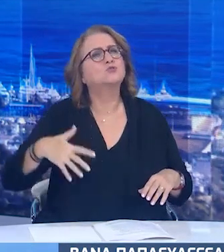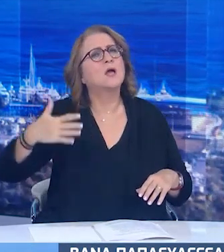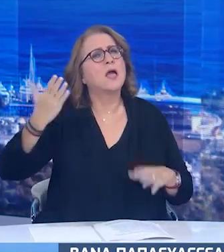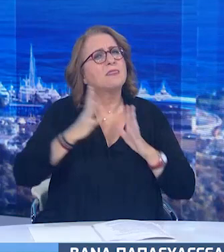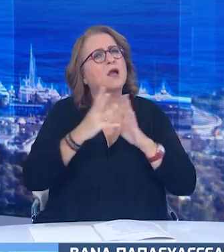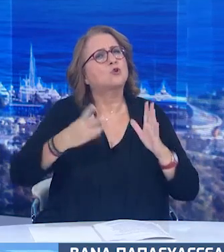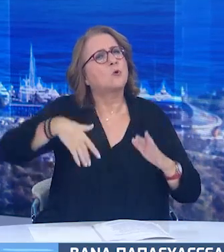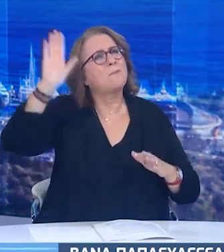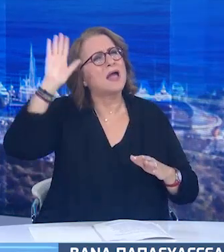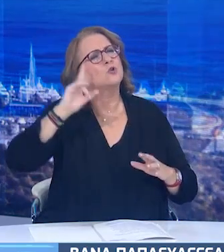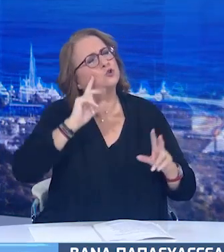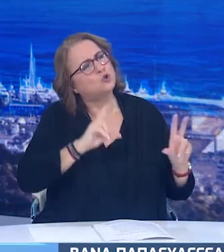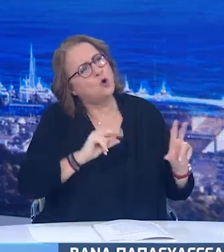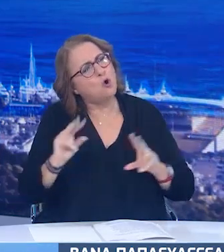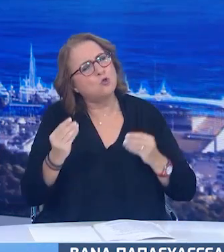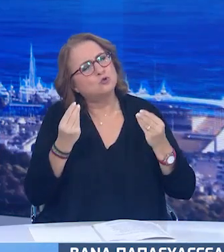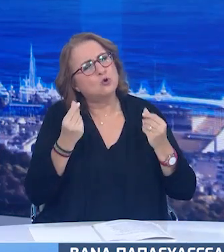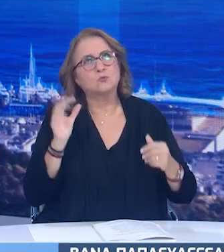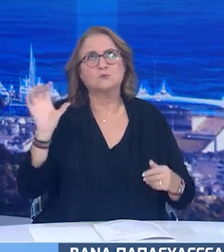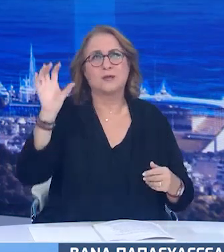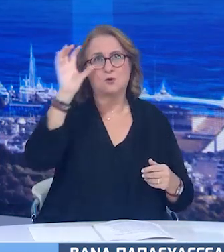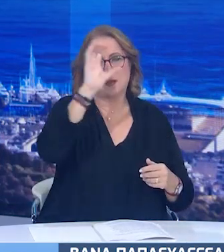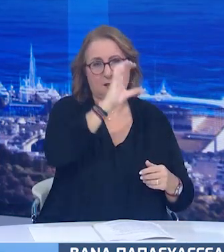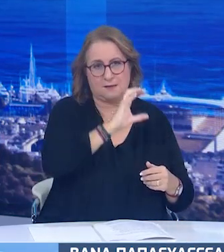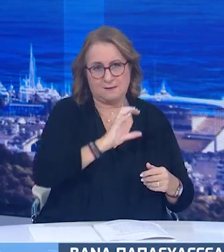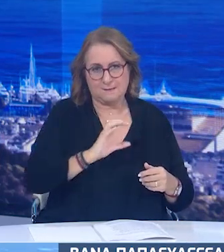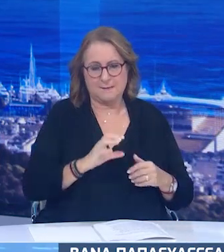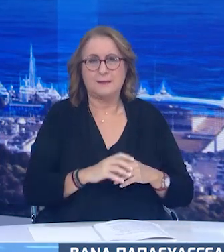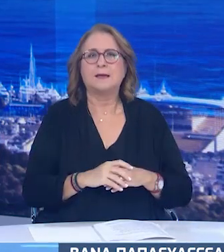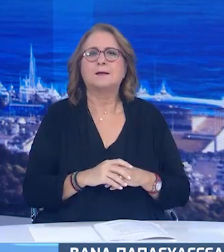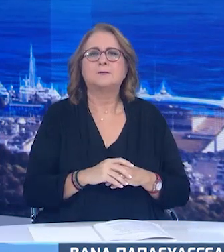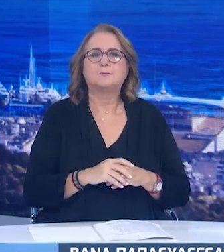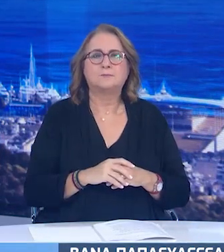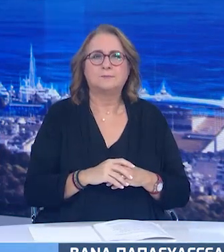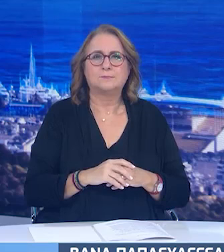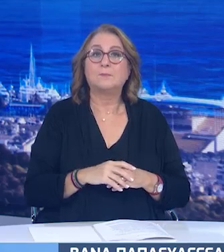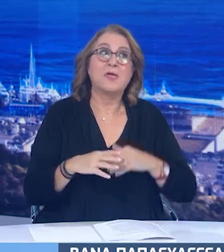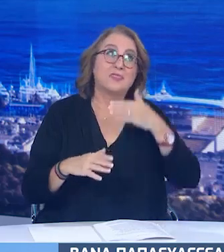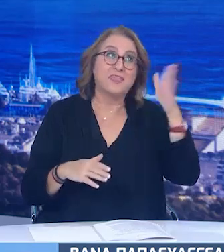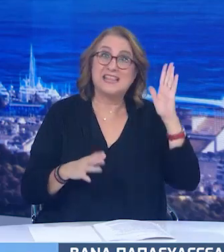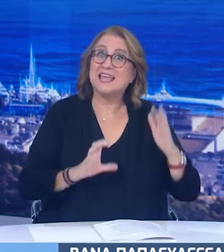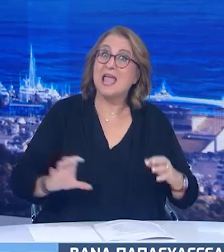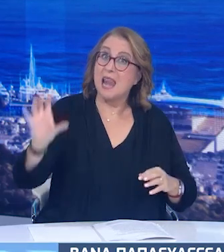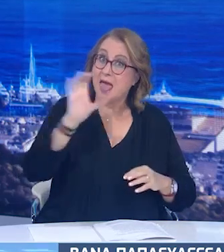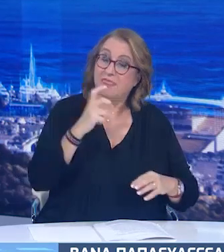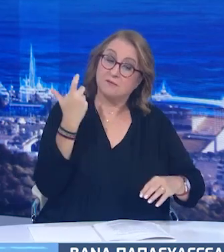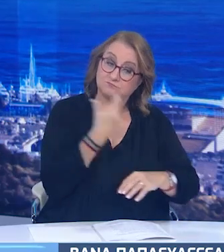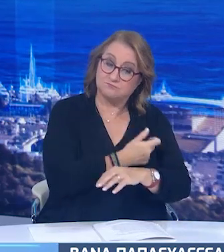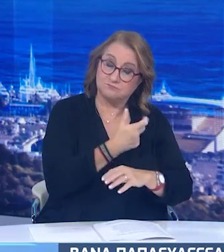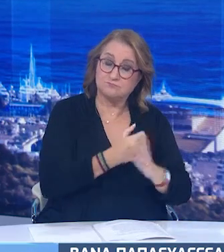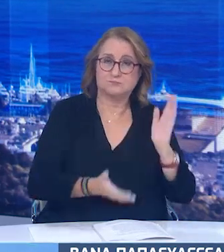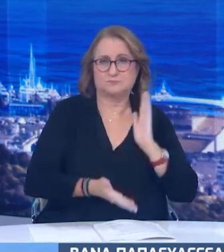Ελλάδα να εμφανίζει ψηλότερα ποσοστά εμβολιασμού. Στο σημείο αυτό και κλείνοντας, θα ήθελα να προσθέσω ότι πρόσφατα δεδομένα από το